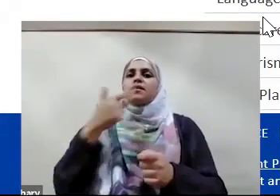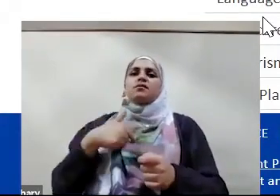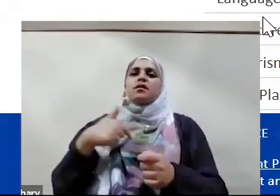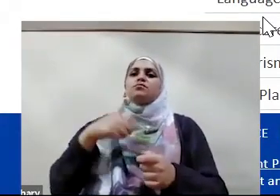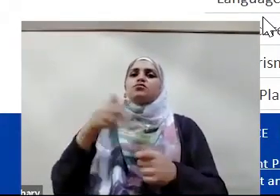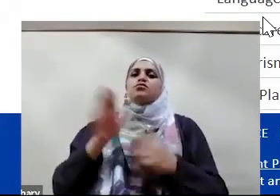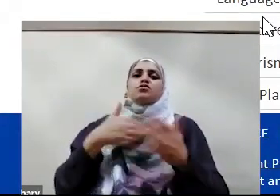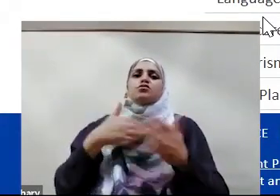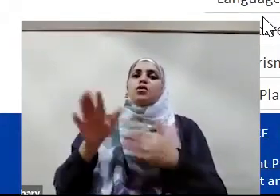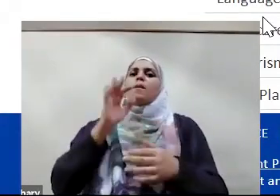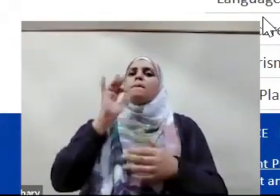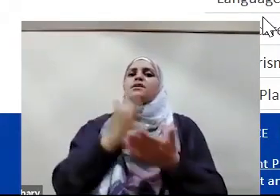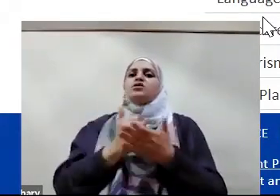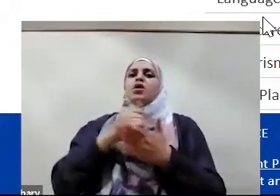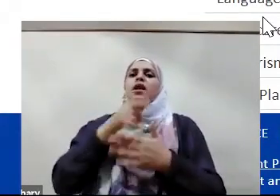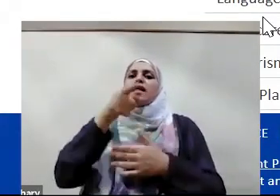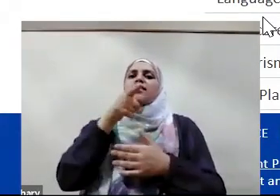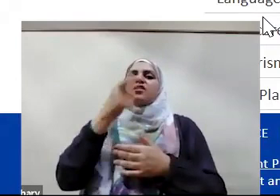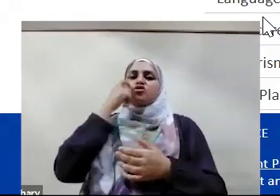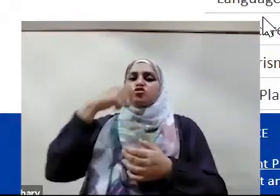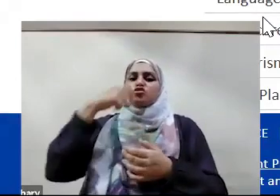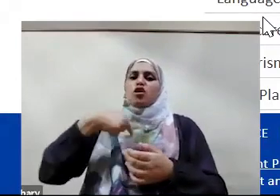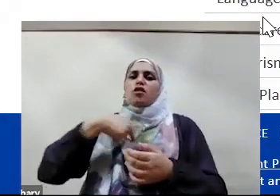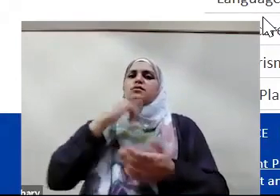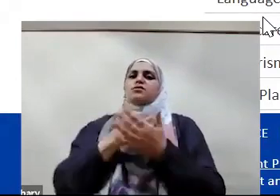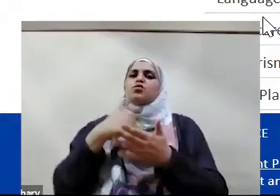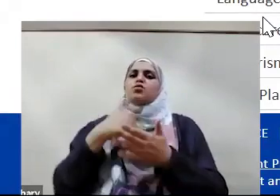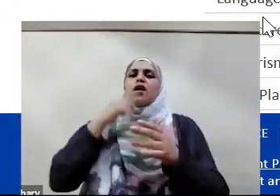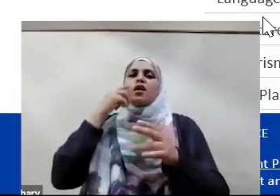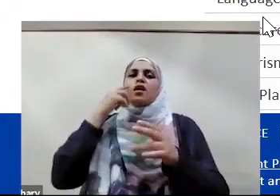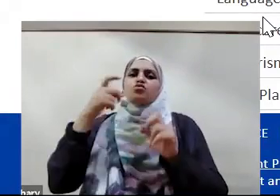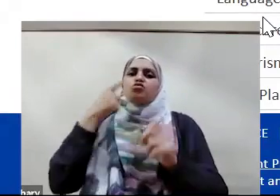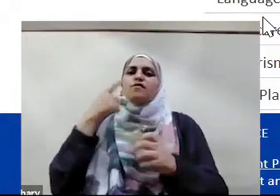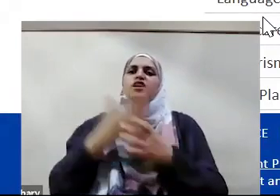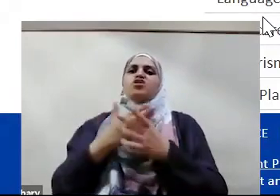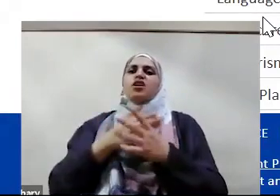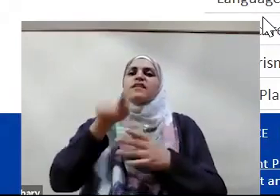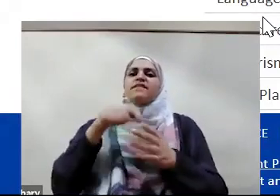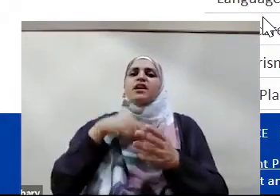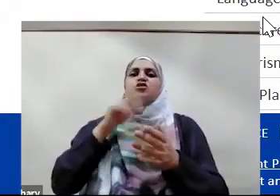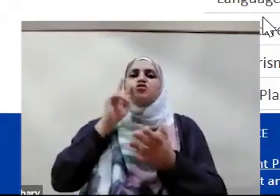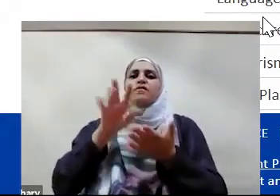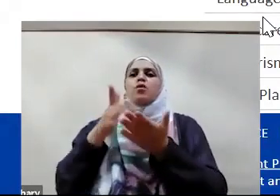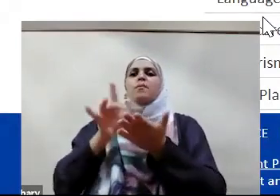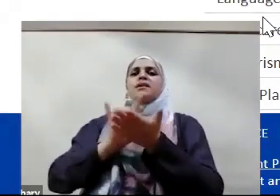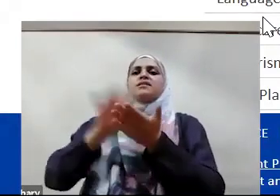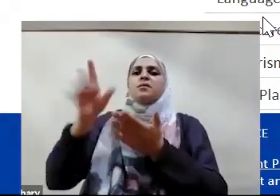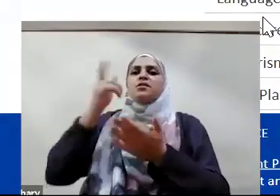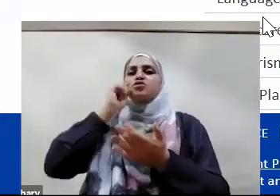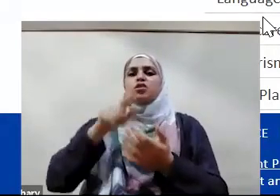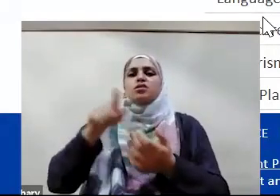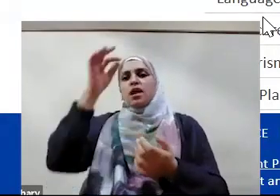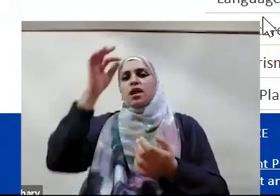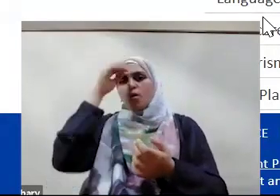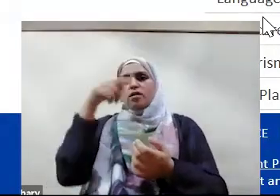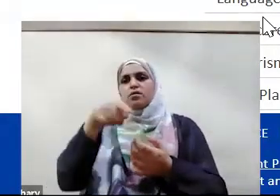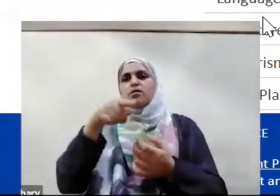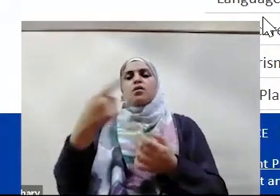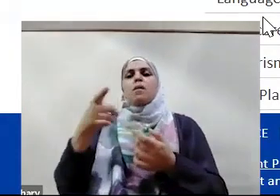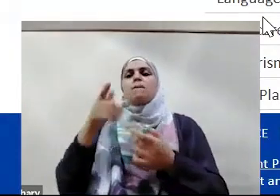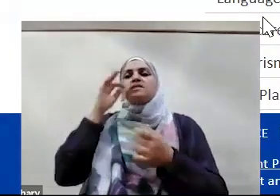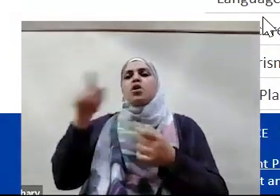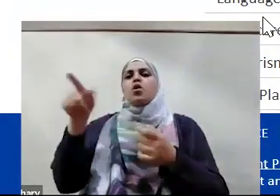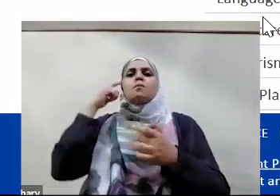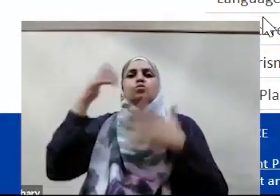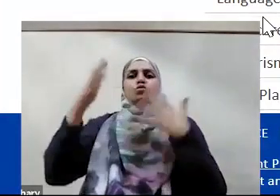دي بتكون مسؤولية المتقدم، عشان كده في اوبشن انكم تقدروا انكم تستبعدوا الشخص لو انتوا لو هو مثلا مشغول